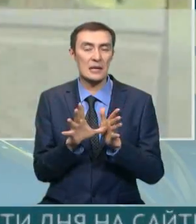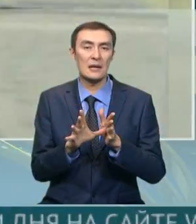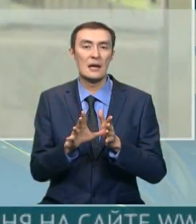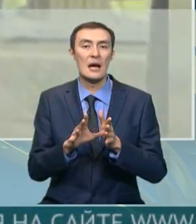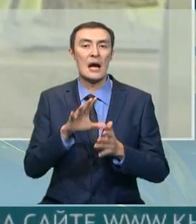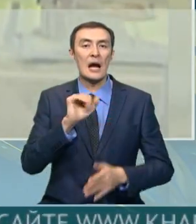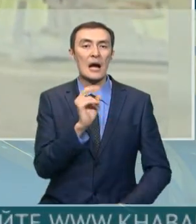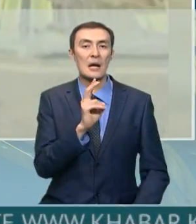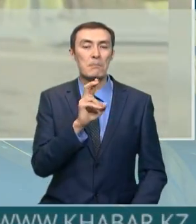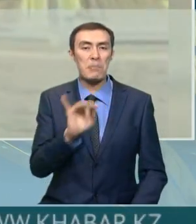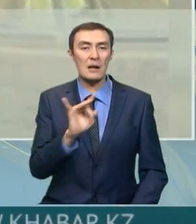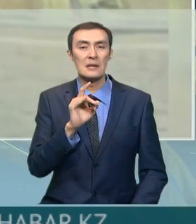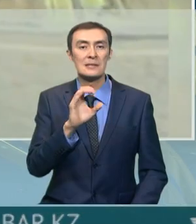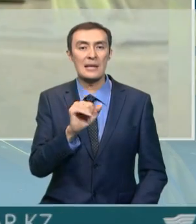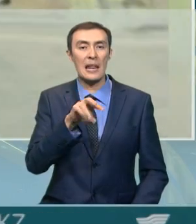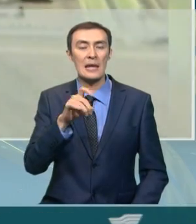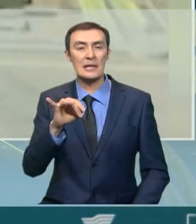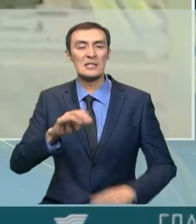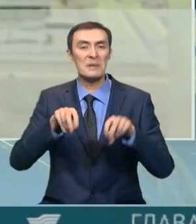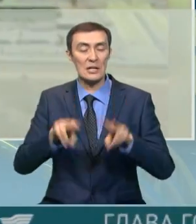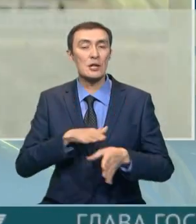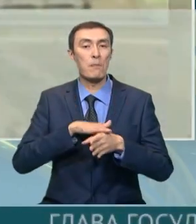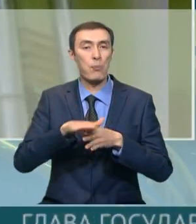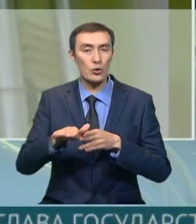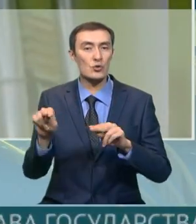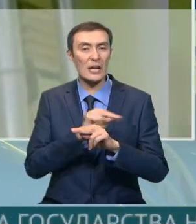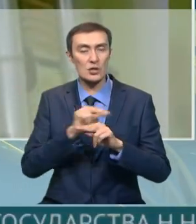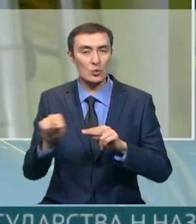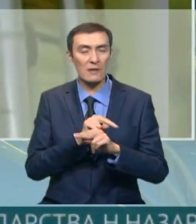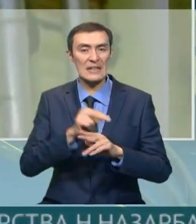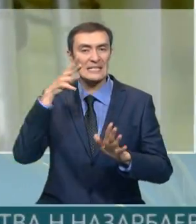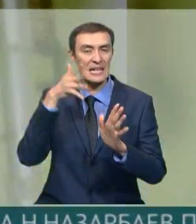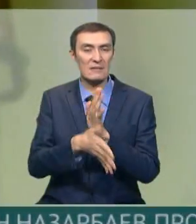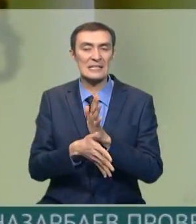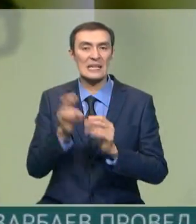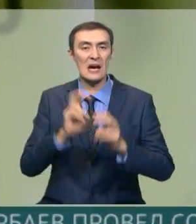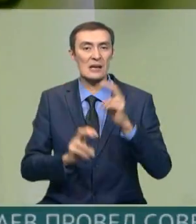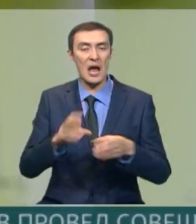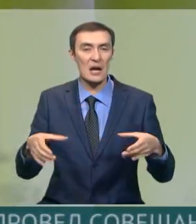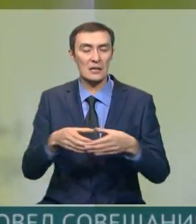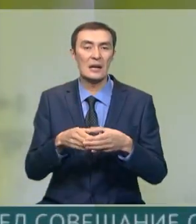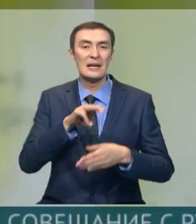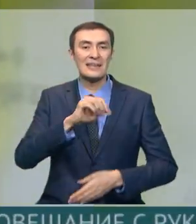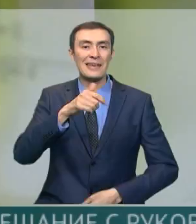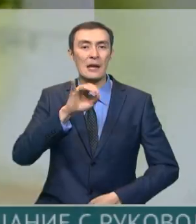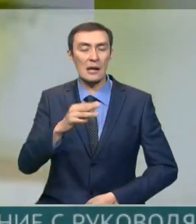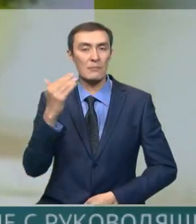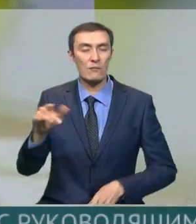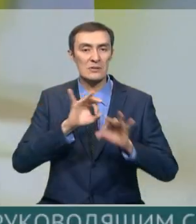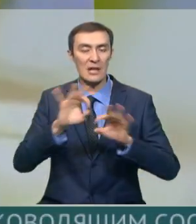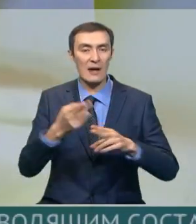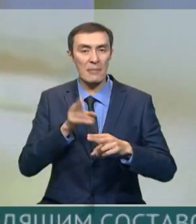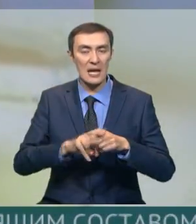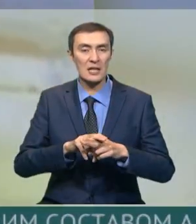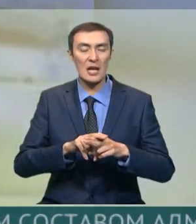Акбар Салихи. Он также отметил, что специалисты полностью реконструировали исследовательский реактор в Тегеране. По его словам, все эти